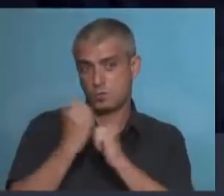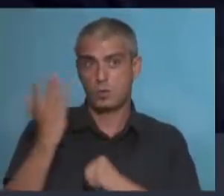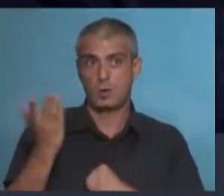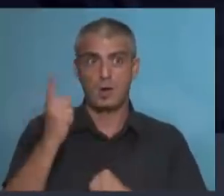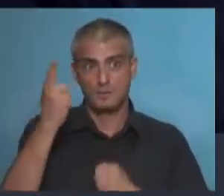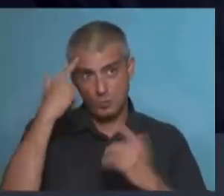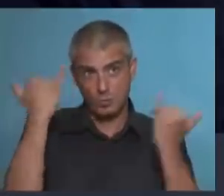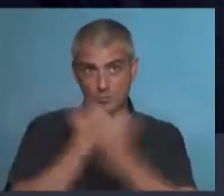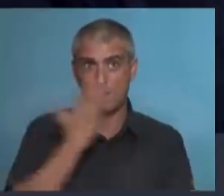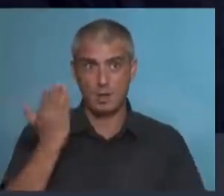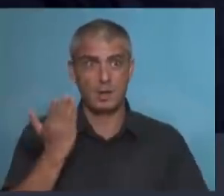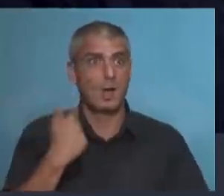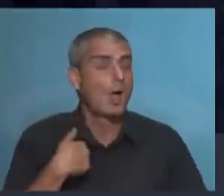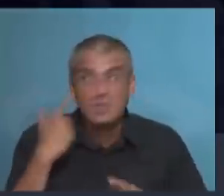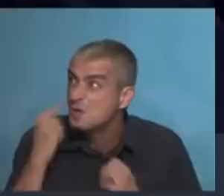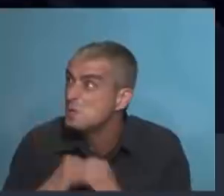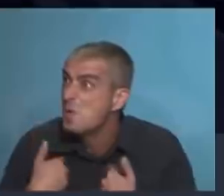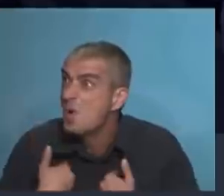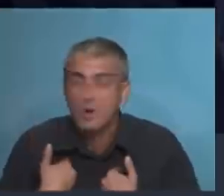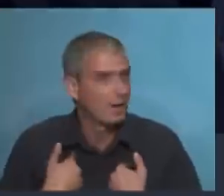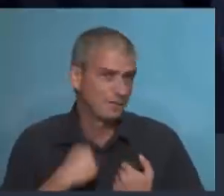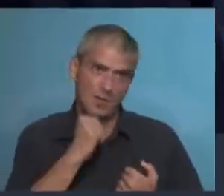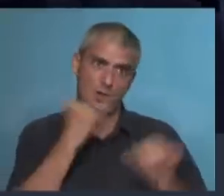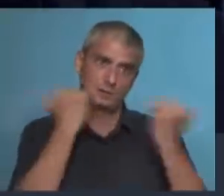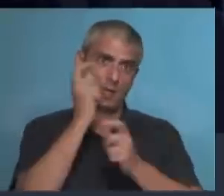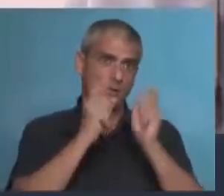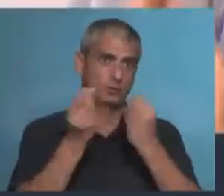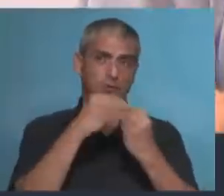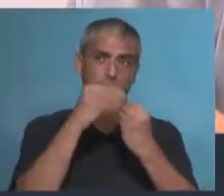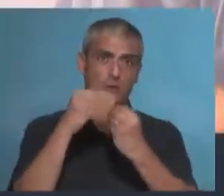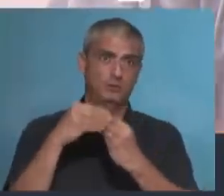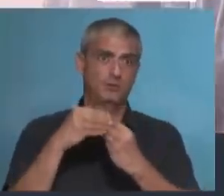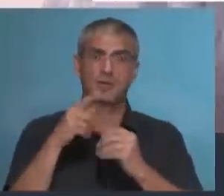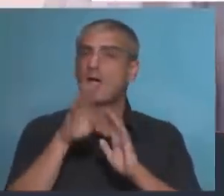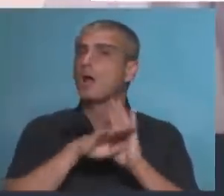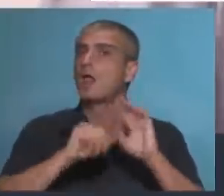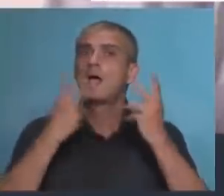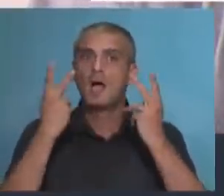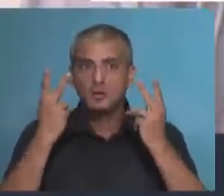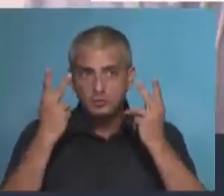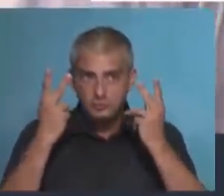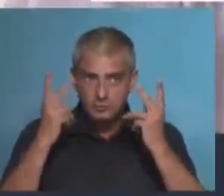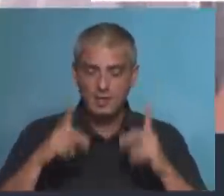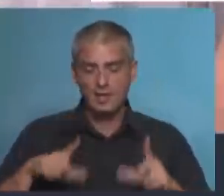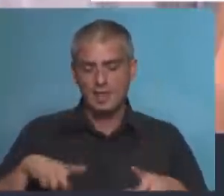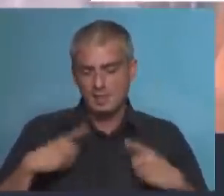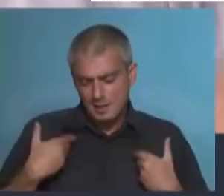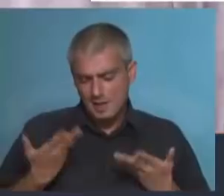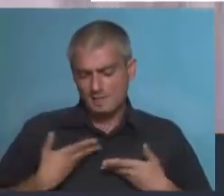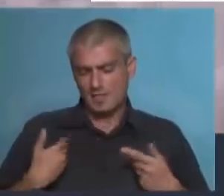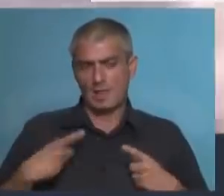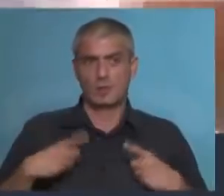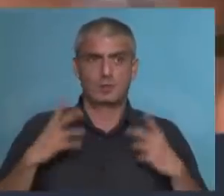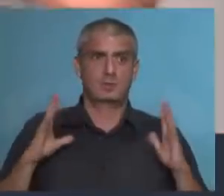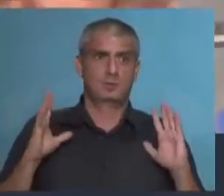טעה. אבל אני לא רוצה להטעות אנשים נוספים. הכלל הכי חשוב זה חיה ותן לחיות. אני